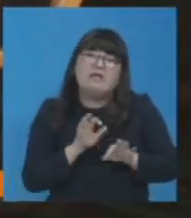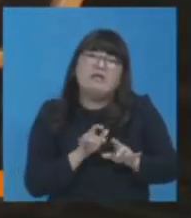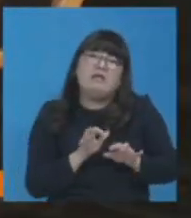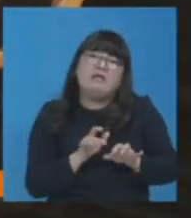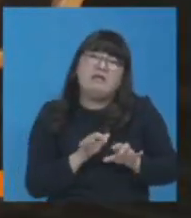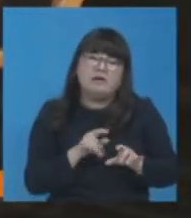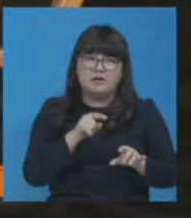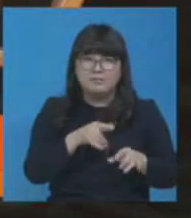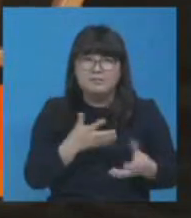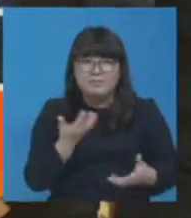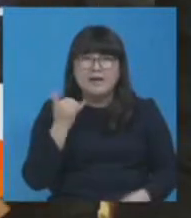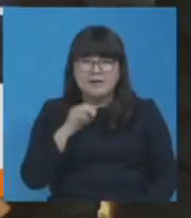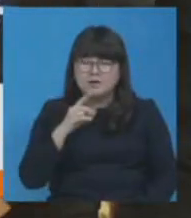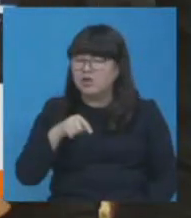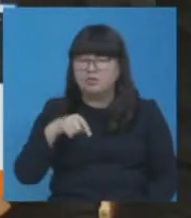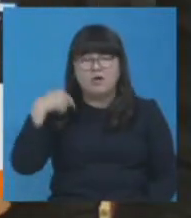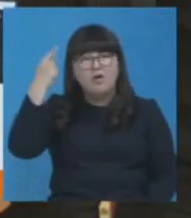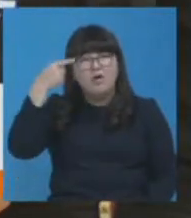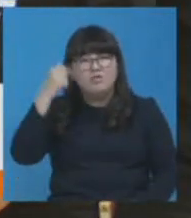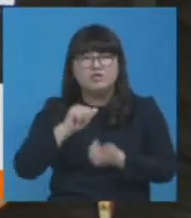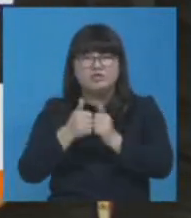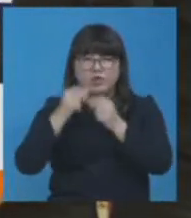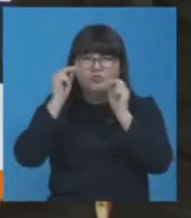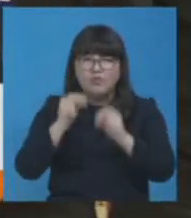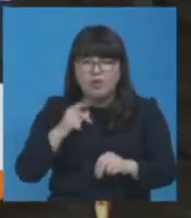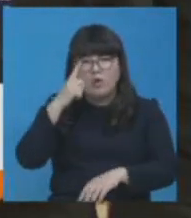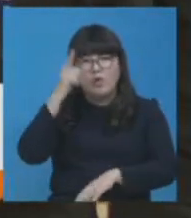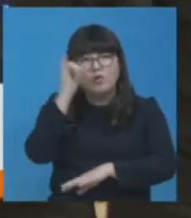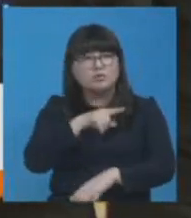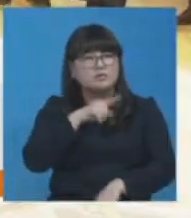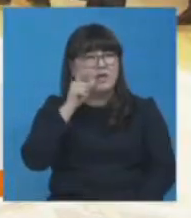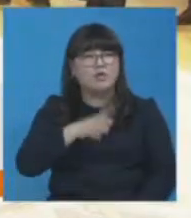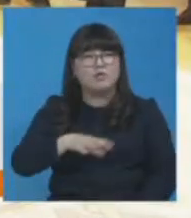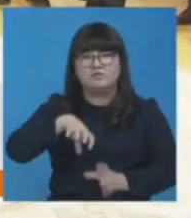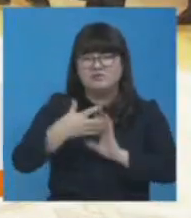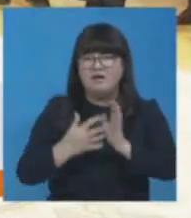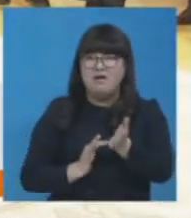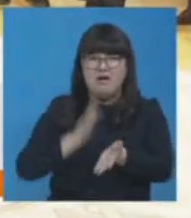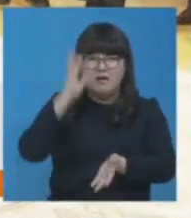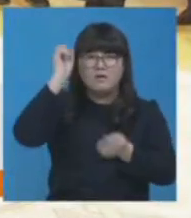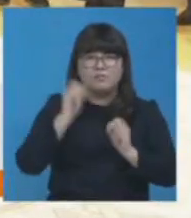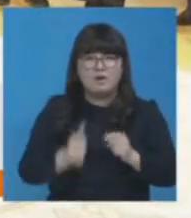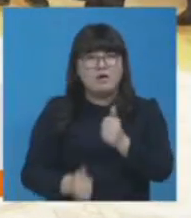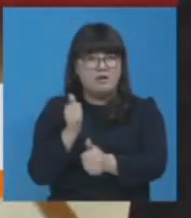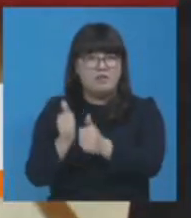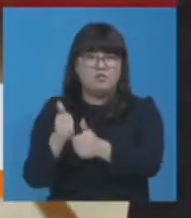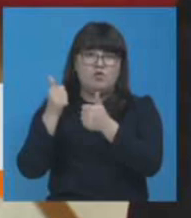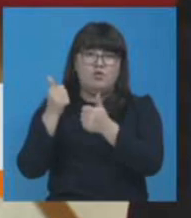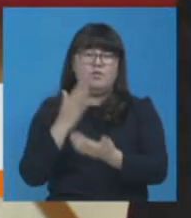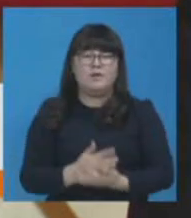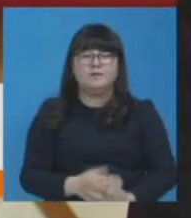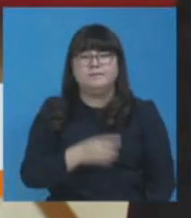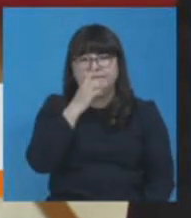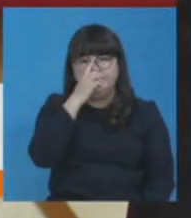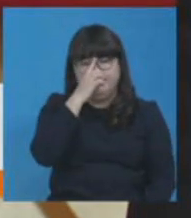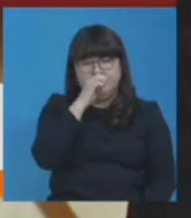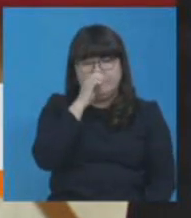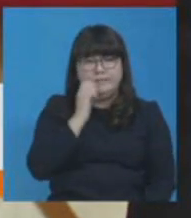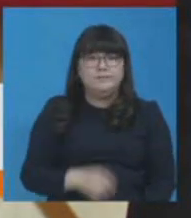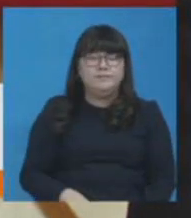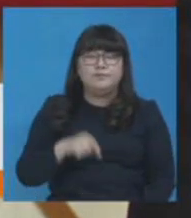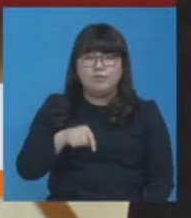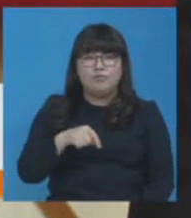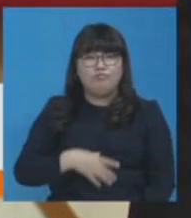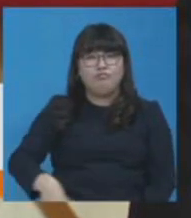үеэр тоцорч оюуны спортлоо хөгжиж монгол улсын залуучууд дэлхийд нэрээ гаргаж амжилт үзүүлсээр байна. За мөн өнөөдөр